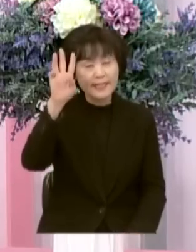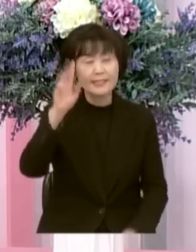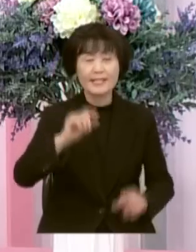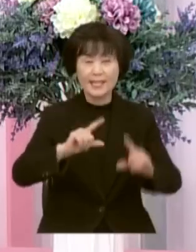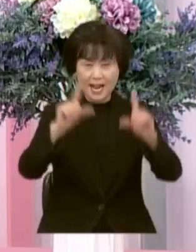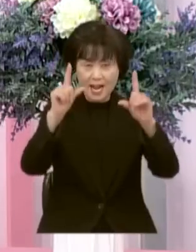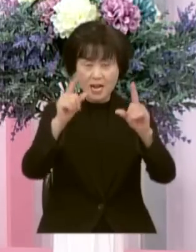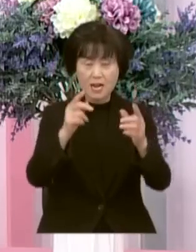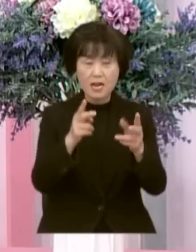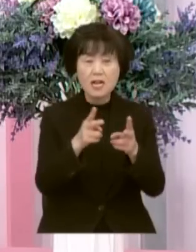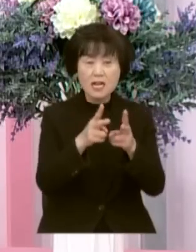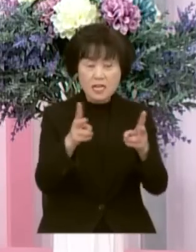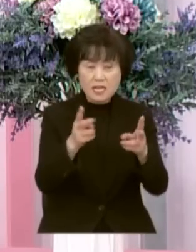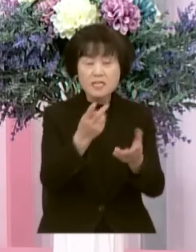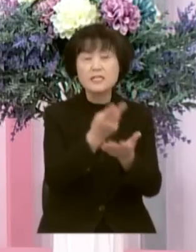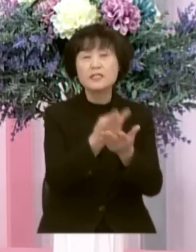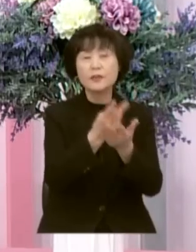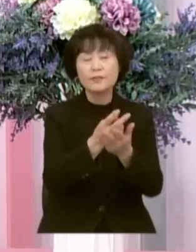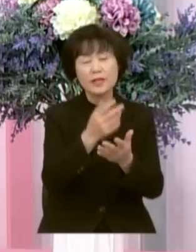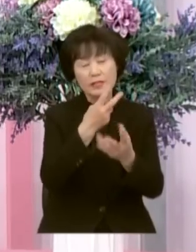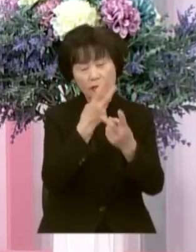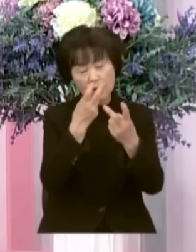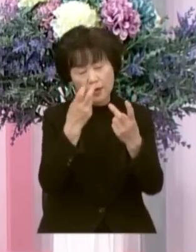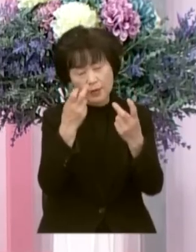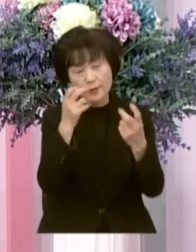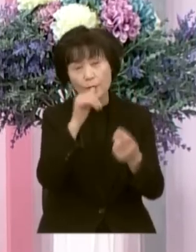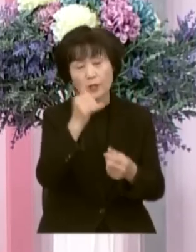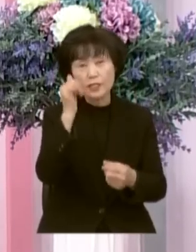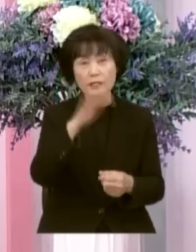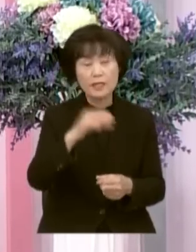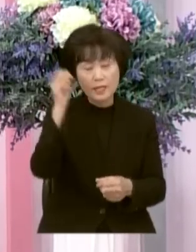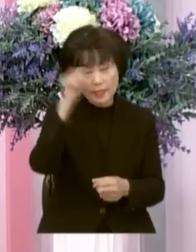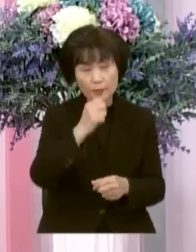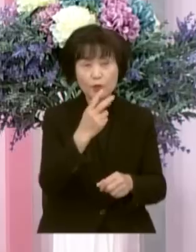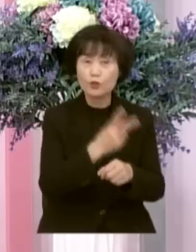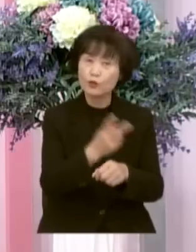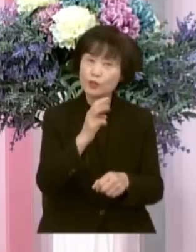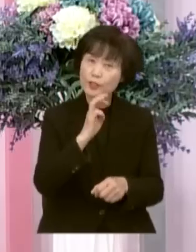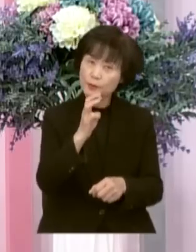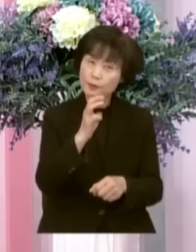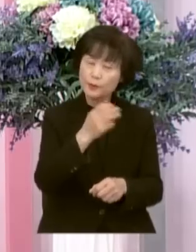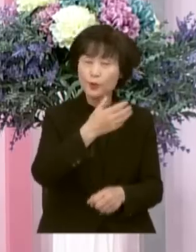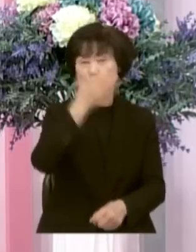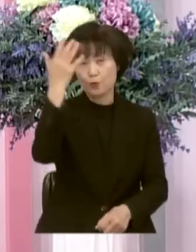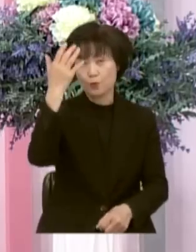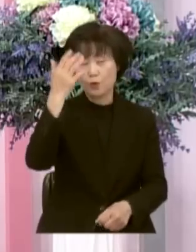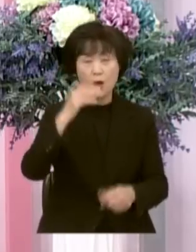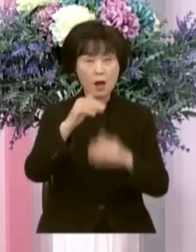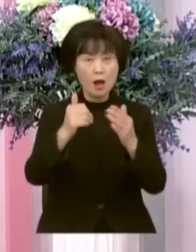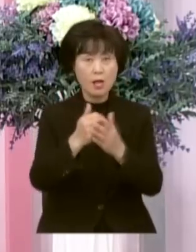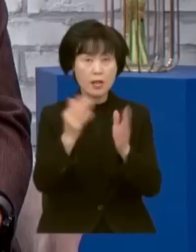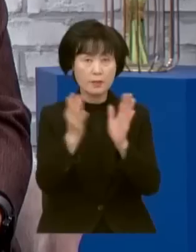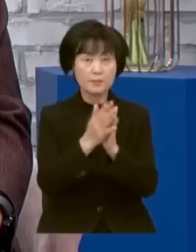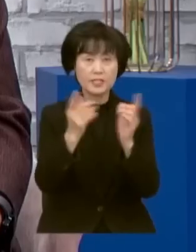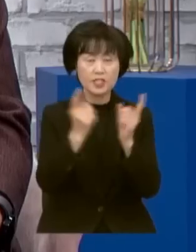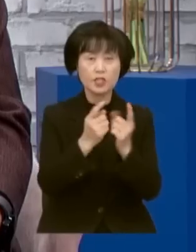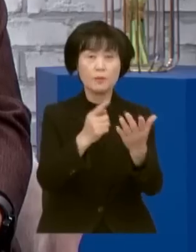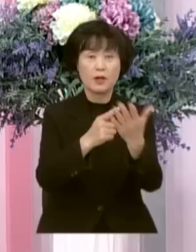자고 있는데 새벽에 2시 반에 꿈을 꿨어요. 근데 하나님이 직접